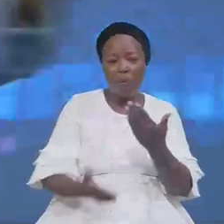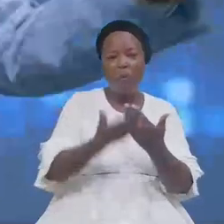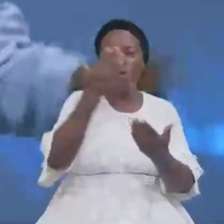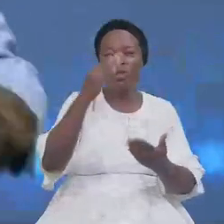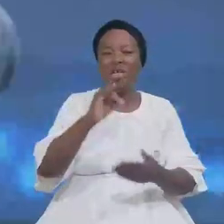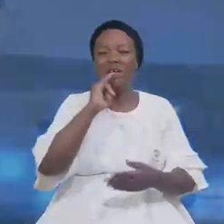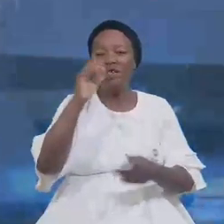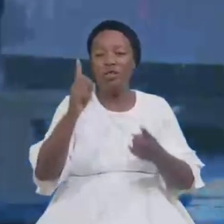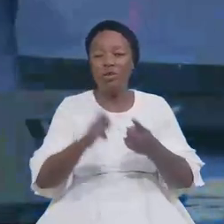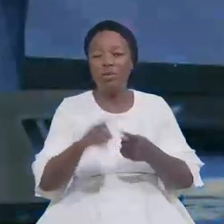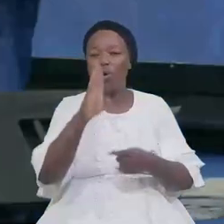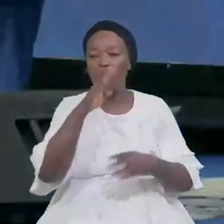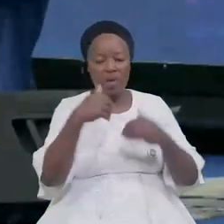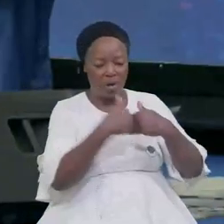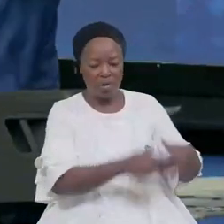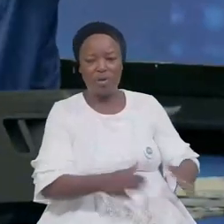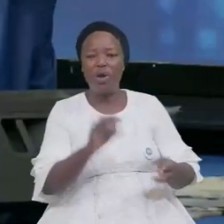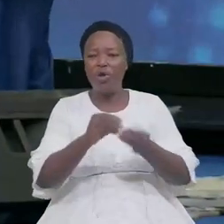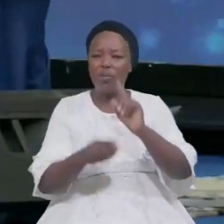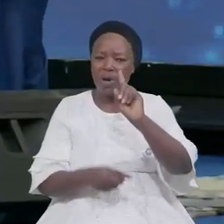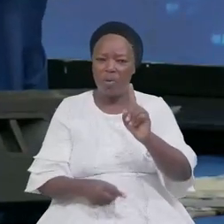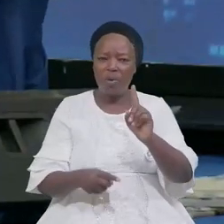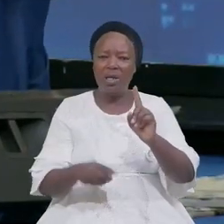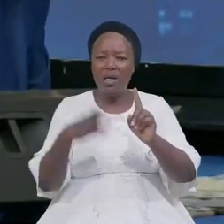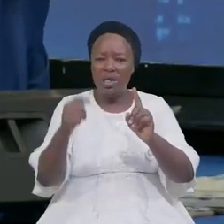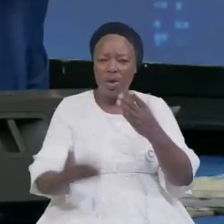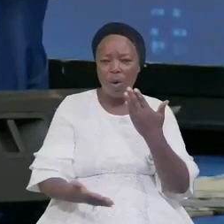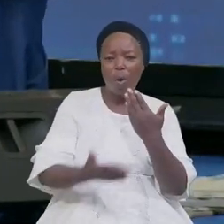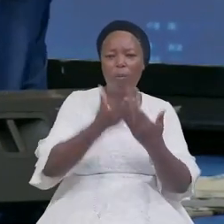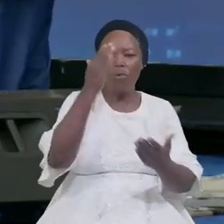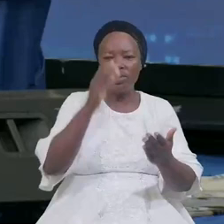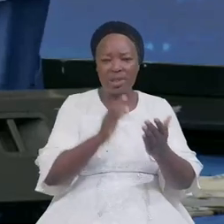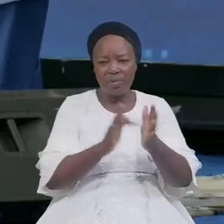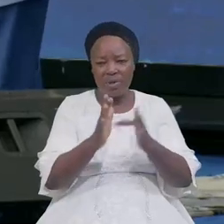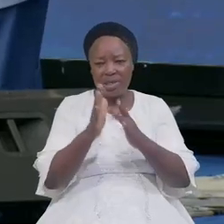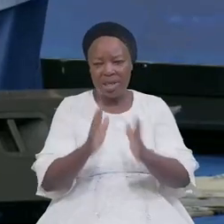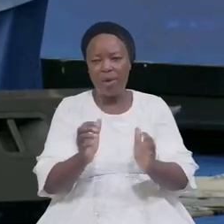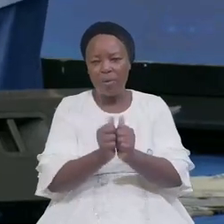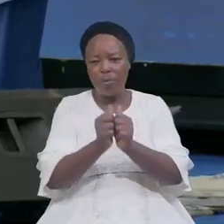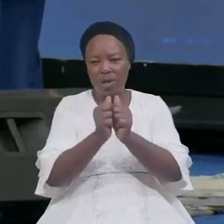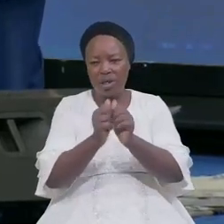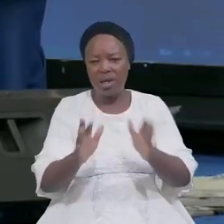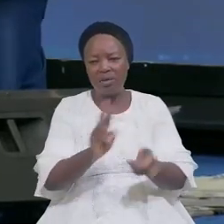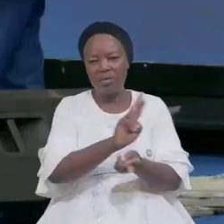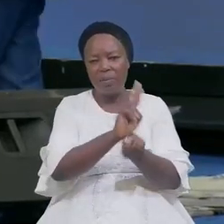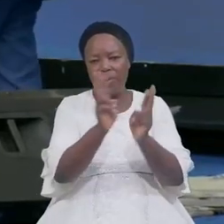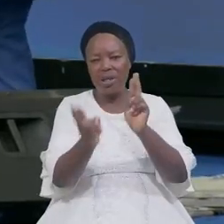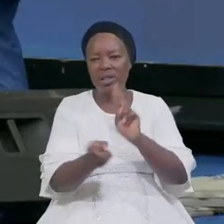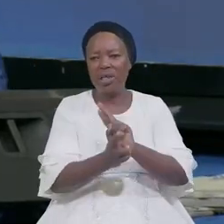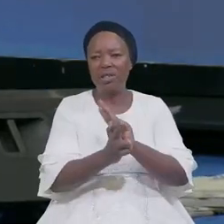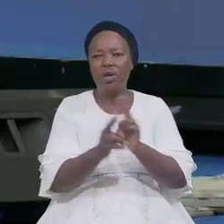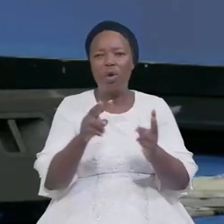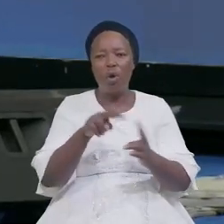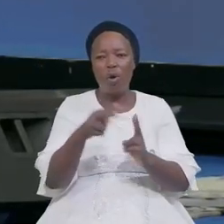Quasiment, c'est d'échouer et d'être perdu. Hein? Le quasi chrétien sans la repentance ou la